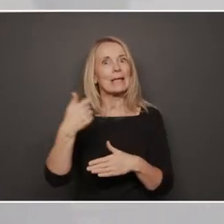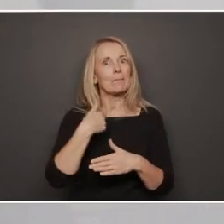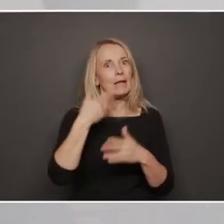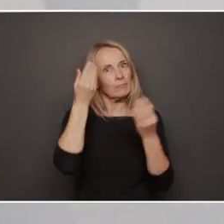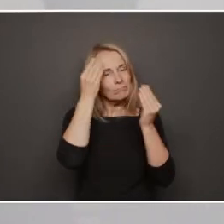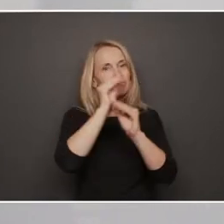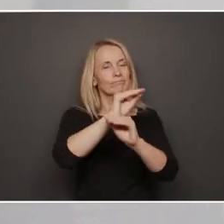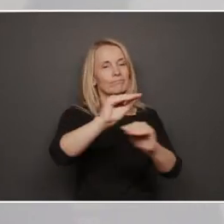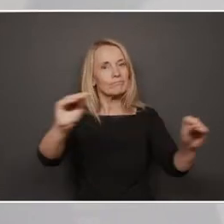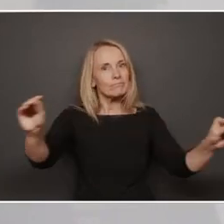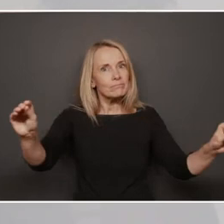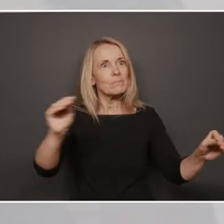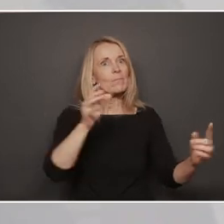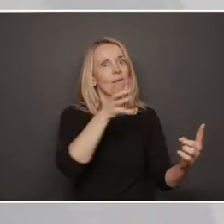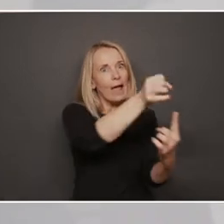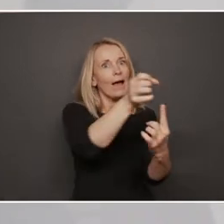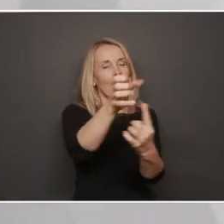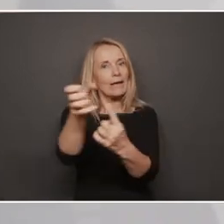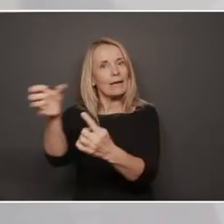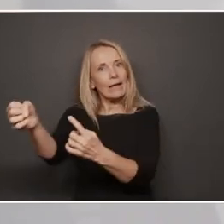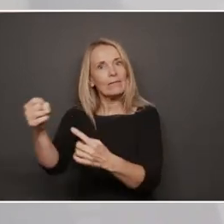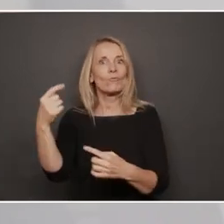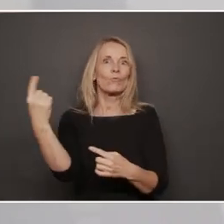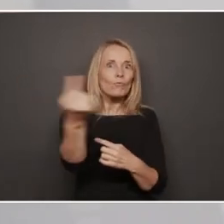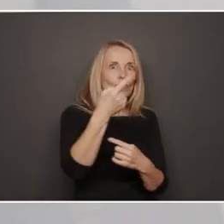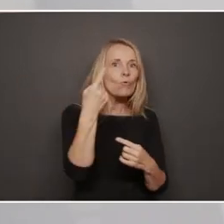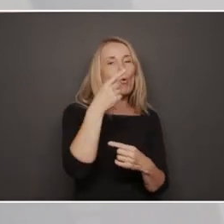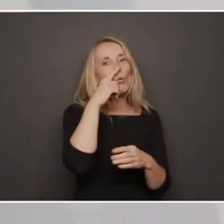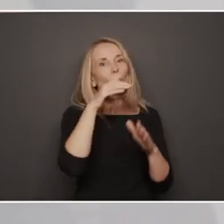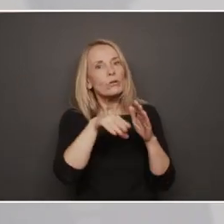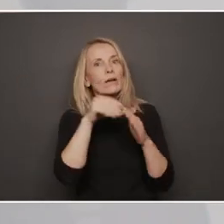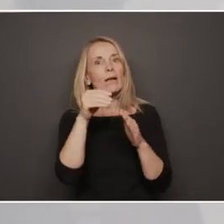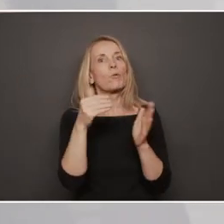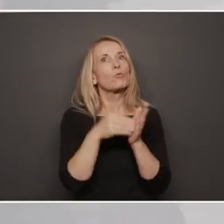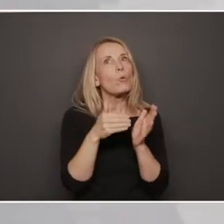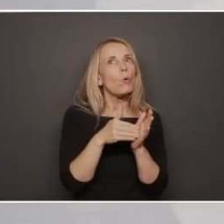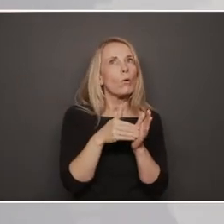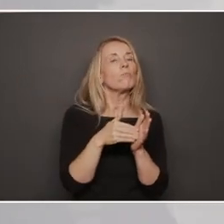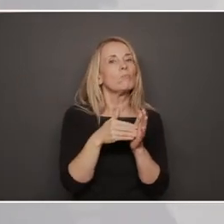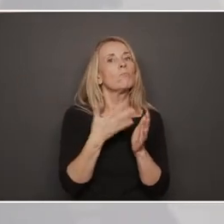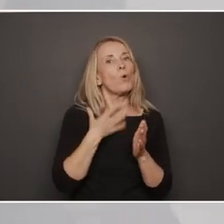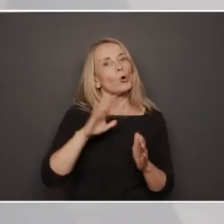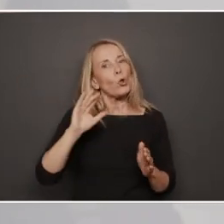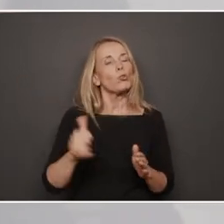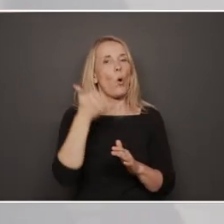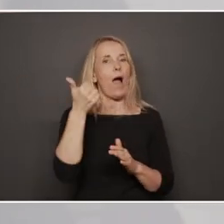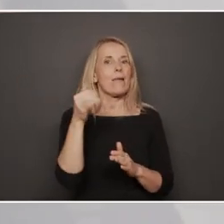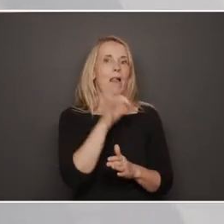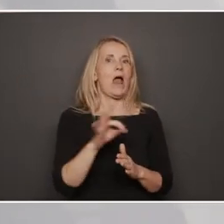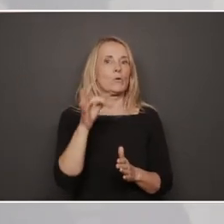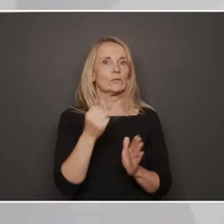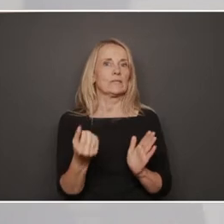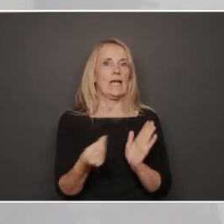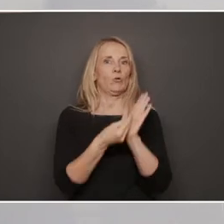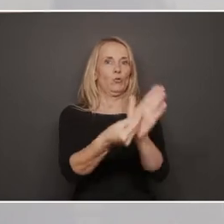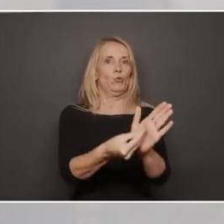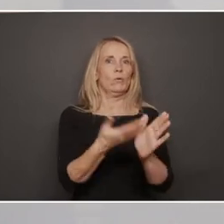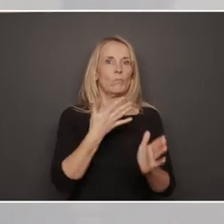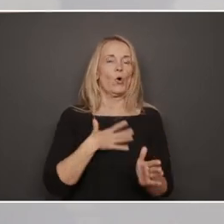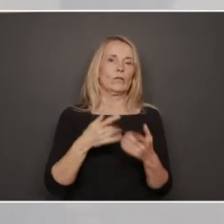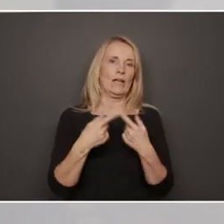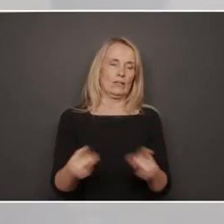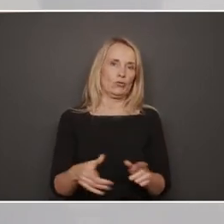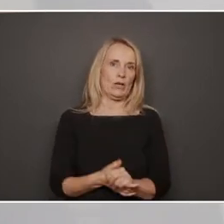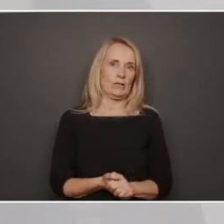werden, beziehungsweise sich wieder Unternehmen für eine weitere Wiederauszeichnung entscheiden werden. Es